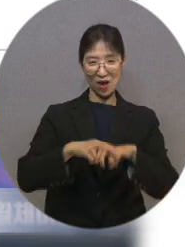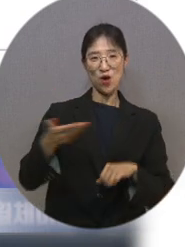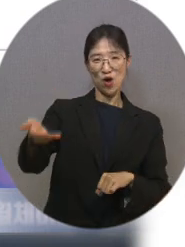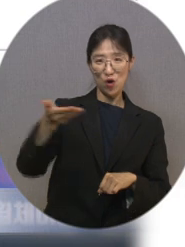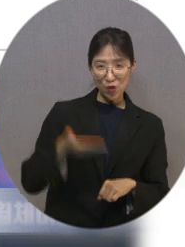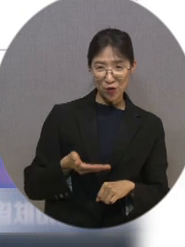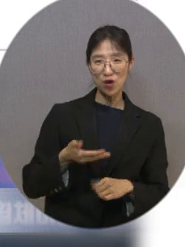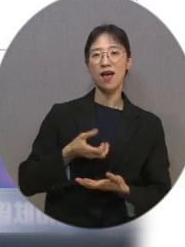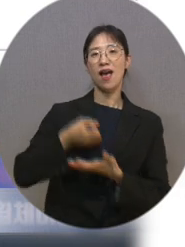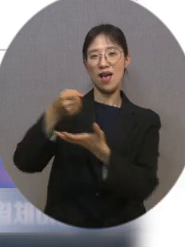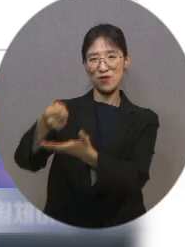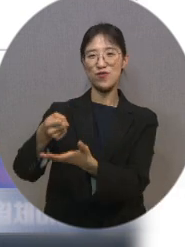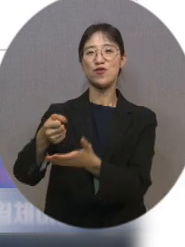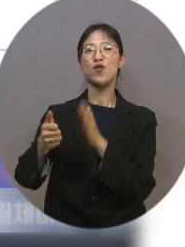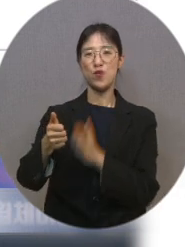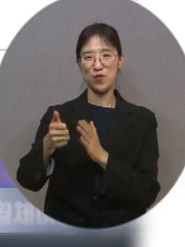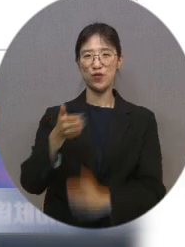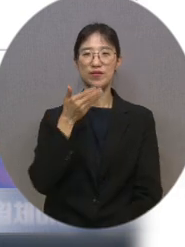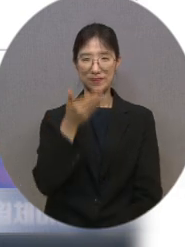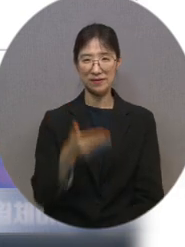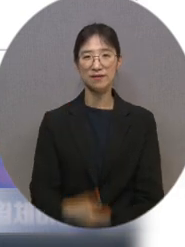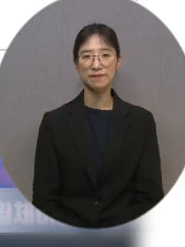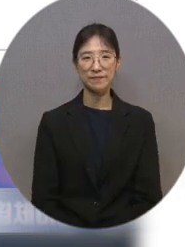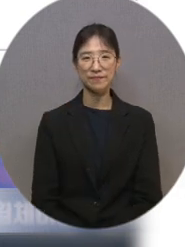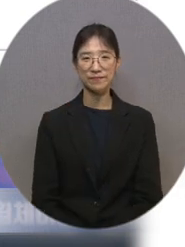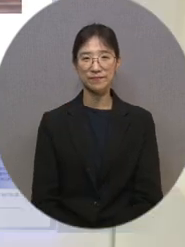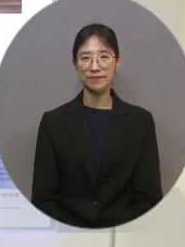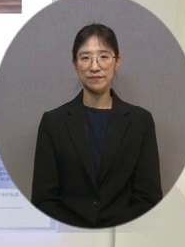전달과 회수를 요청할 수도 있습니다.